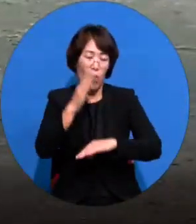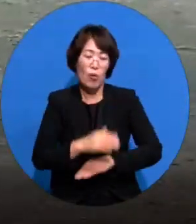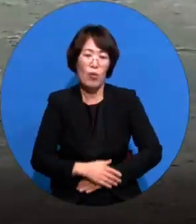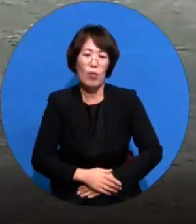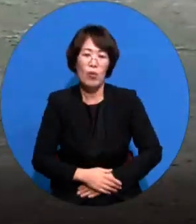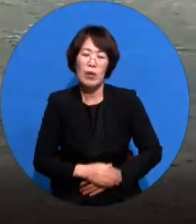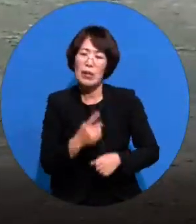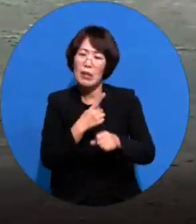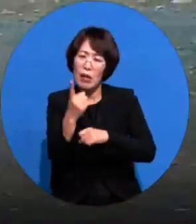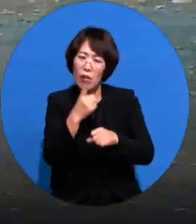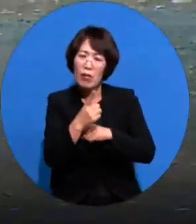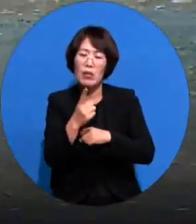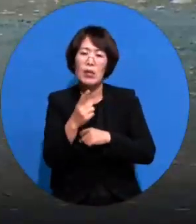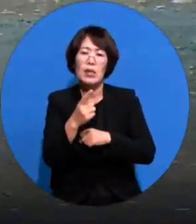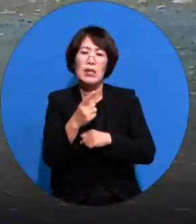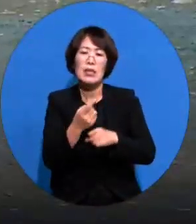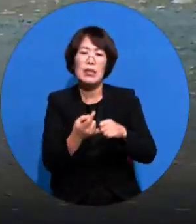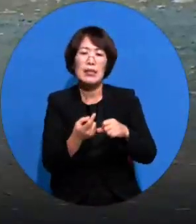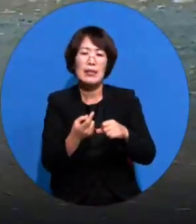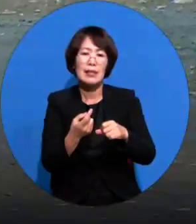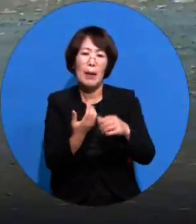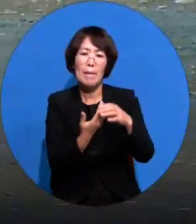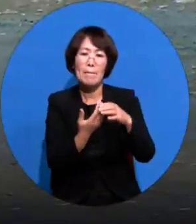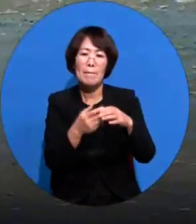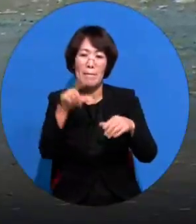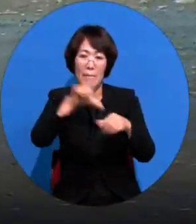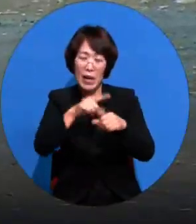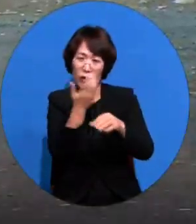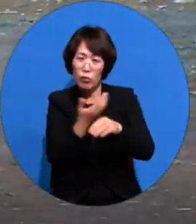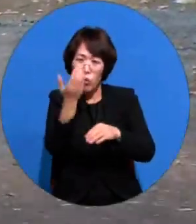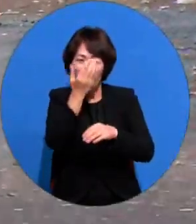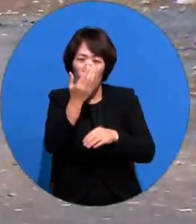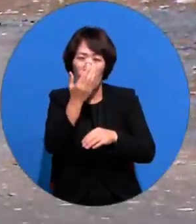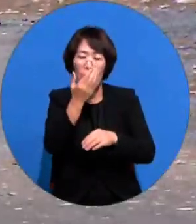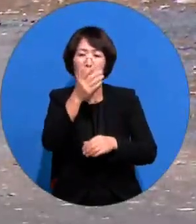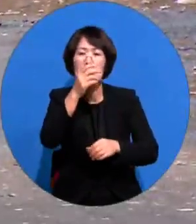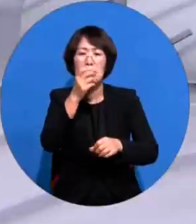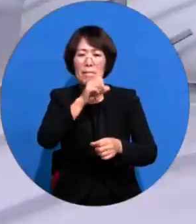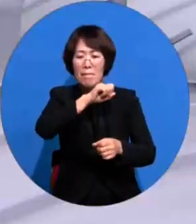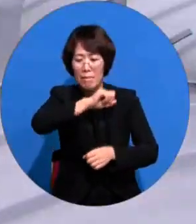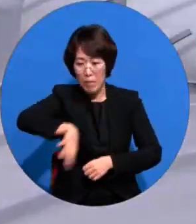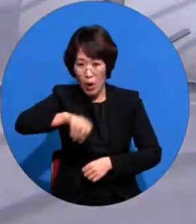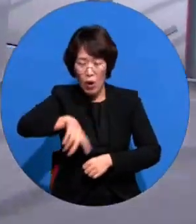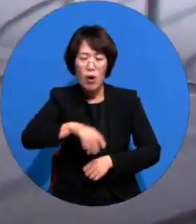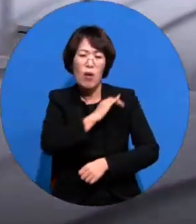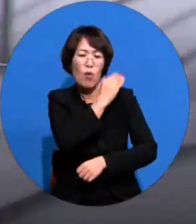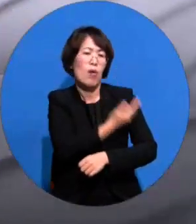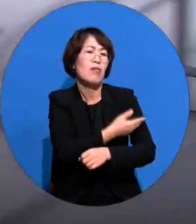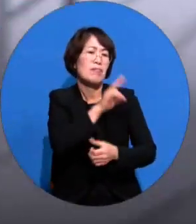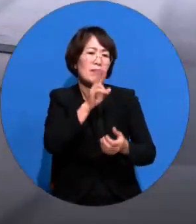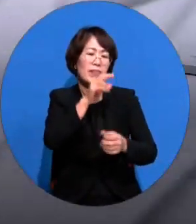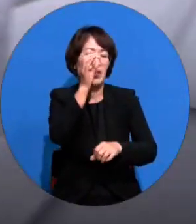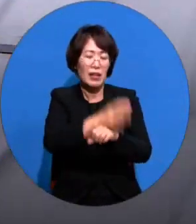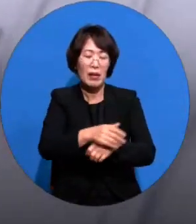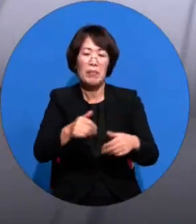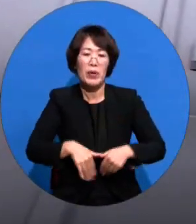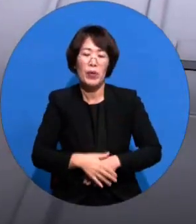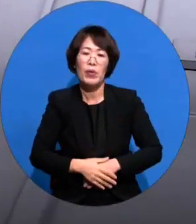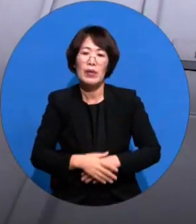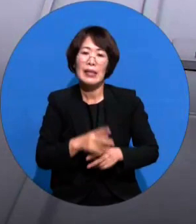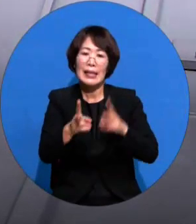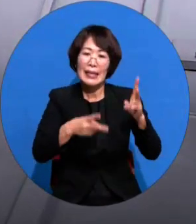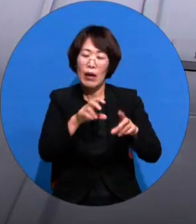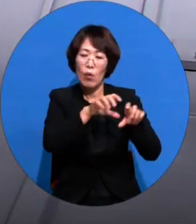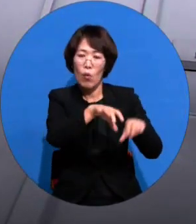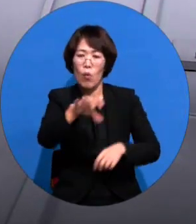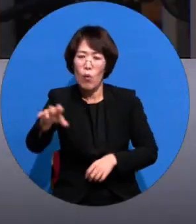초과해 내년부터는 온실가스 배출권 거래제를 적용받게 됐습니다. 배출권 거래제는 사업장별로 연간 배출할